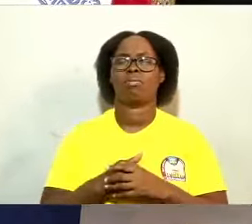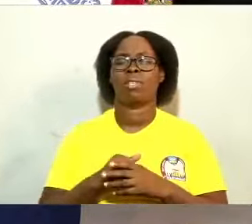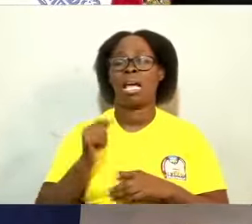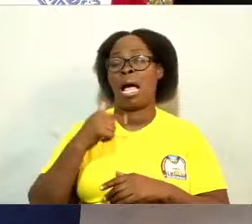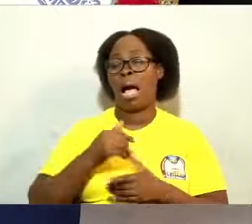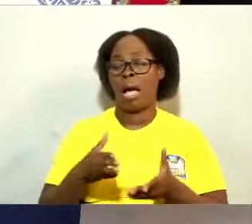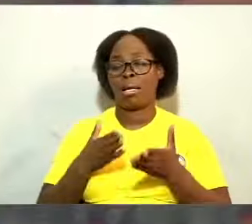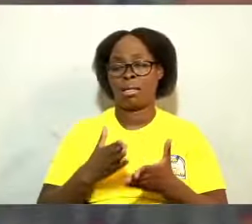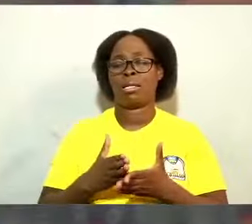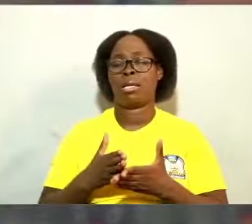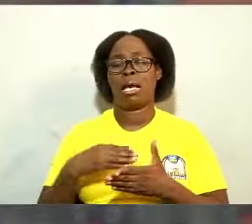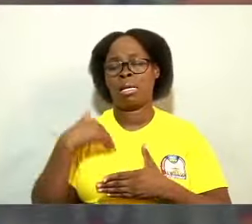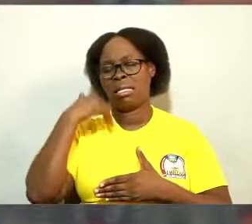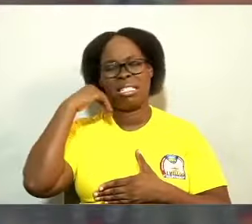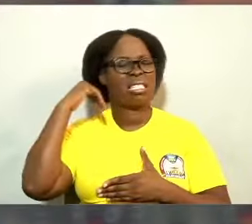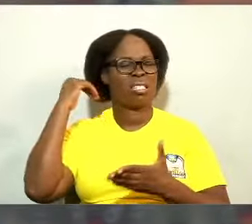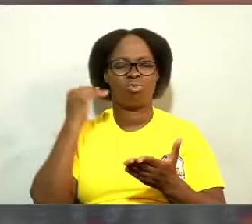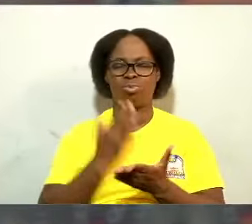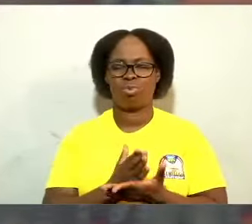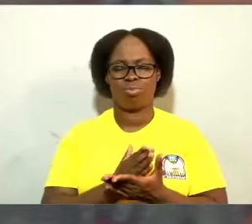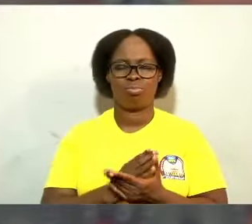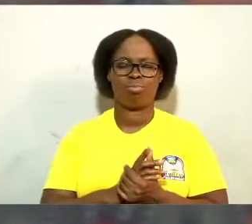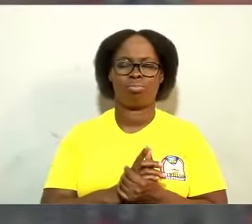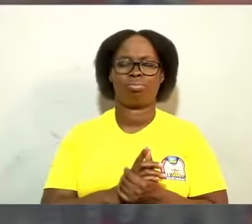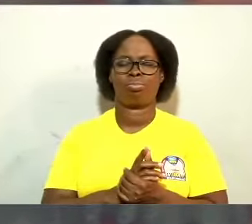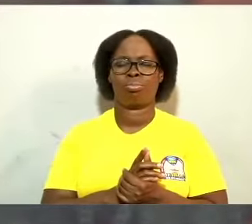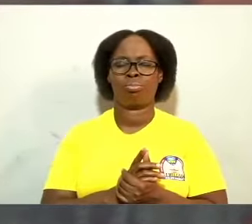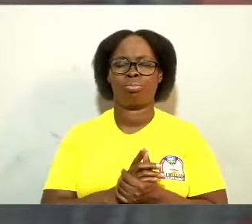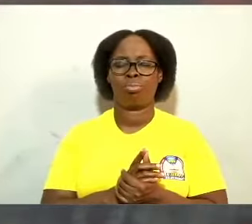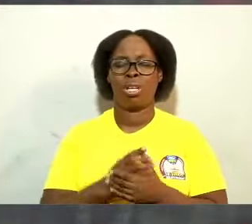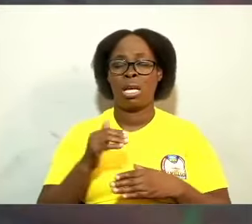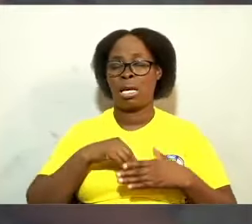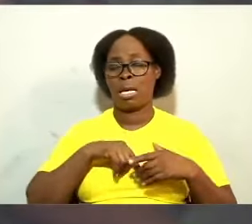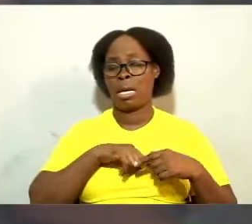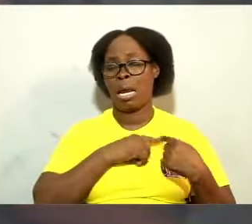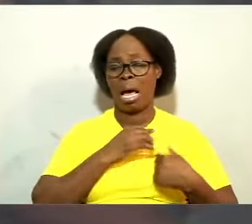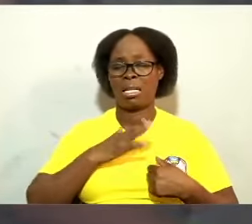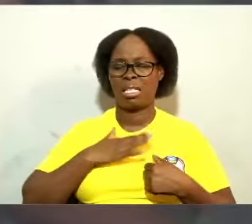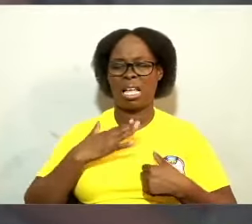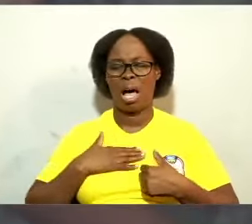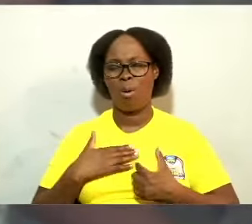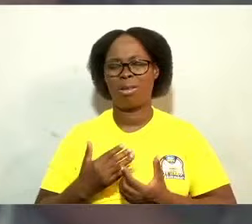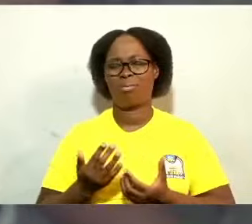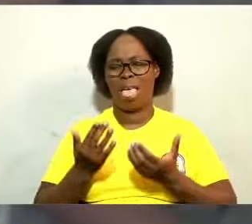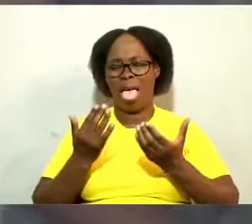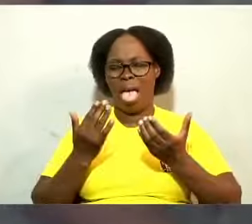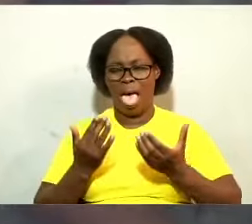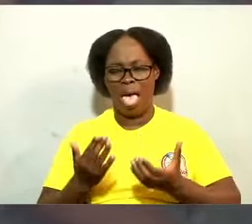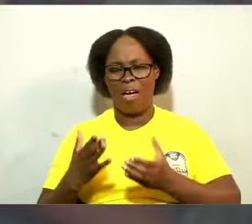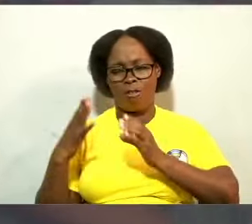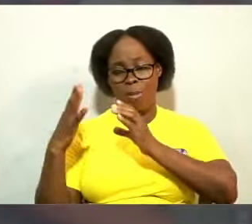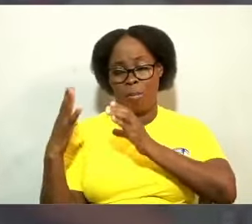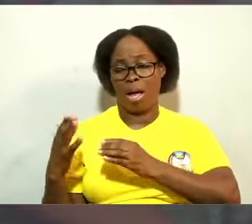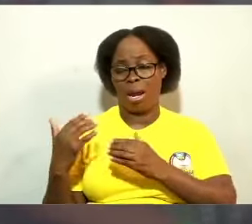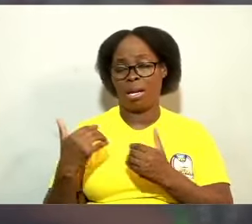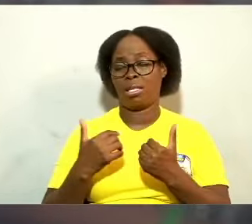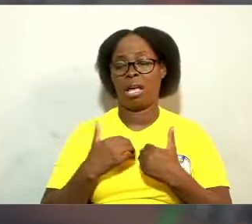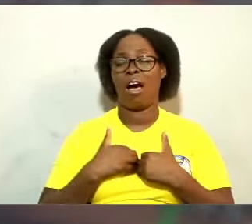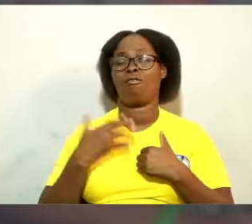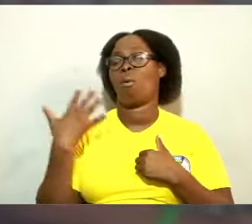Tumekuja tukiwa wagonjwa kweli kweli. Katika roho zetu tuwabeba misigo ambayo tumebebeshwa na yule mwovu